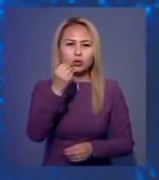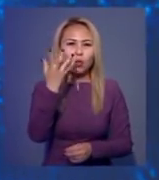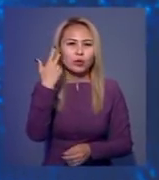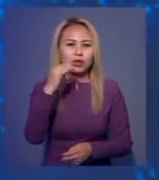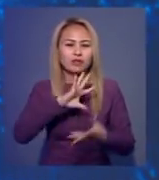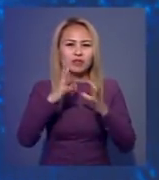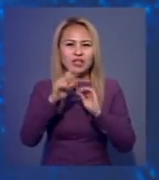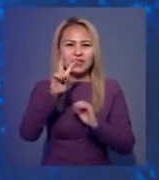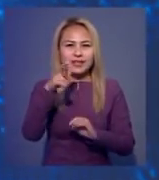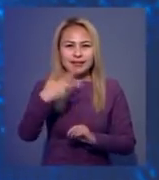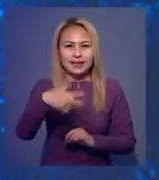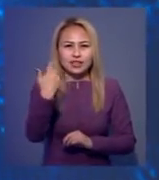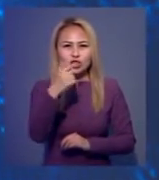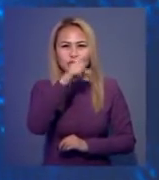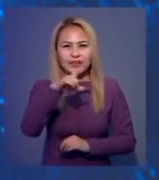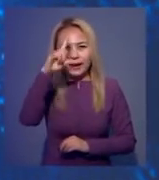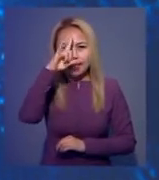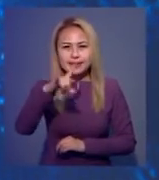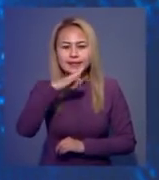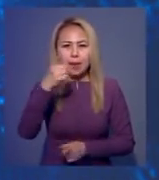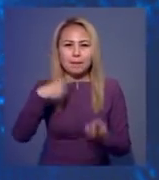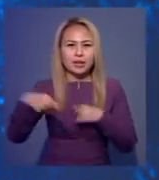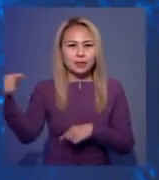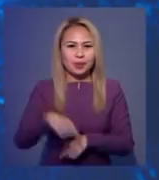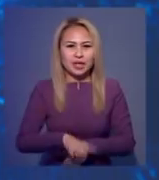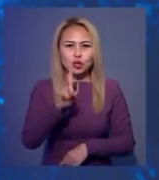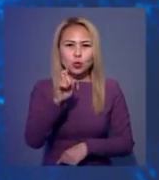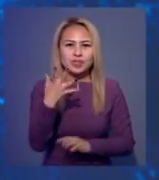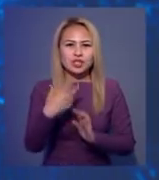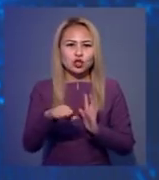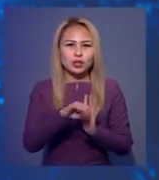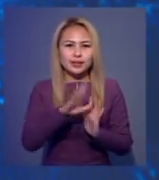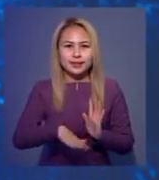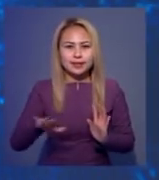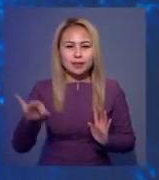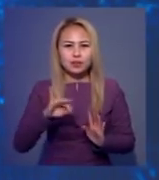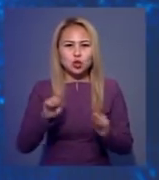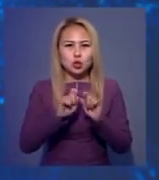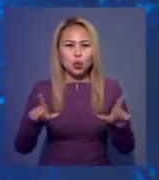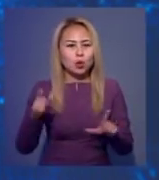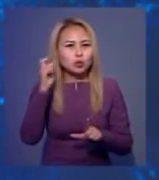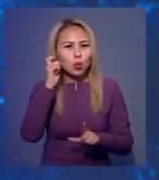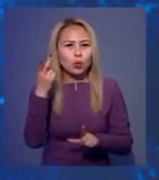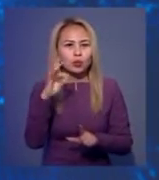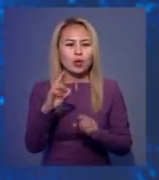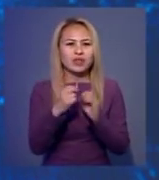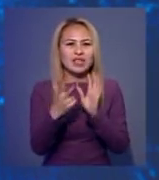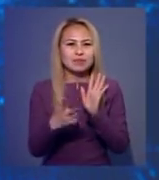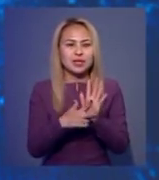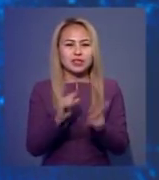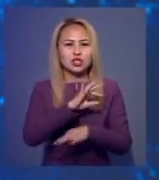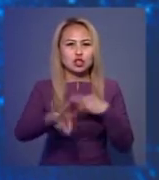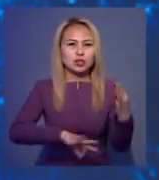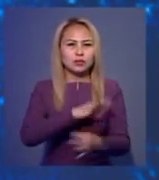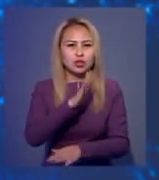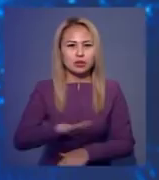тұрған аймақтан 231 қазақстандық елге қайтарылды. Оның 156-сы бала, дені мектеп жасына дейінгілер, соның ішінде